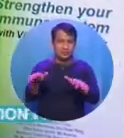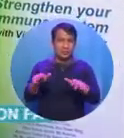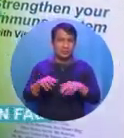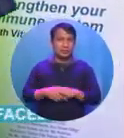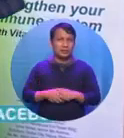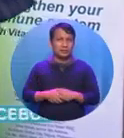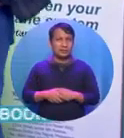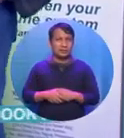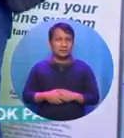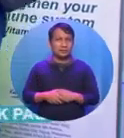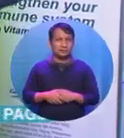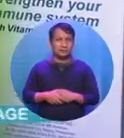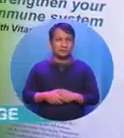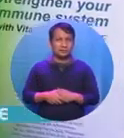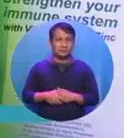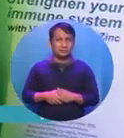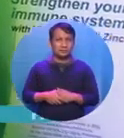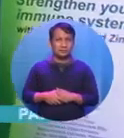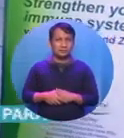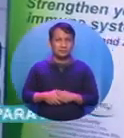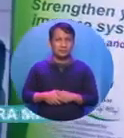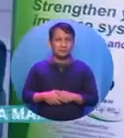Okay. Ah,